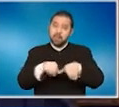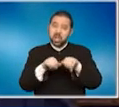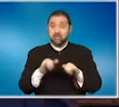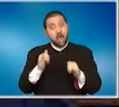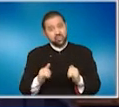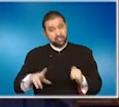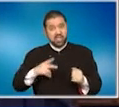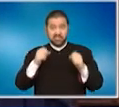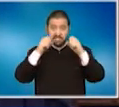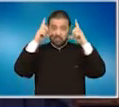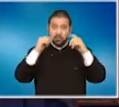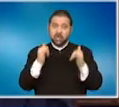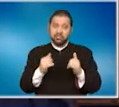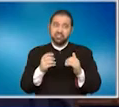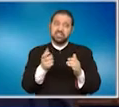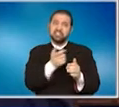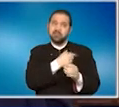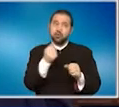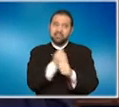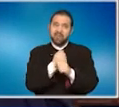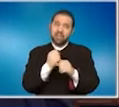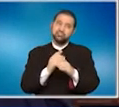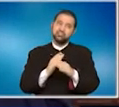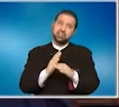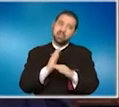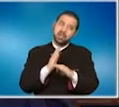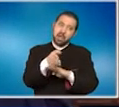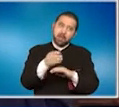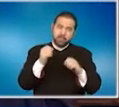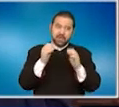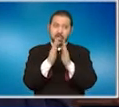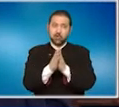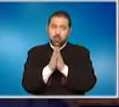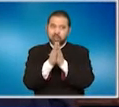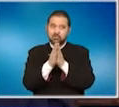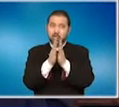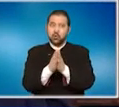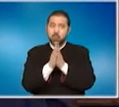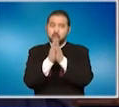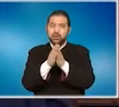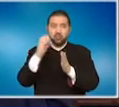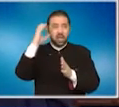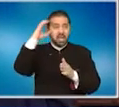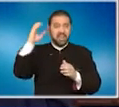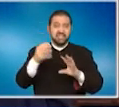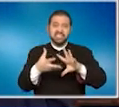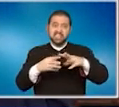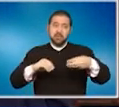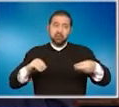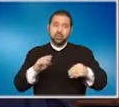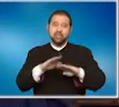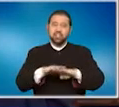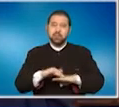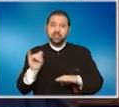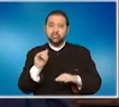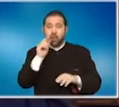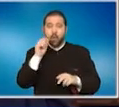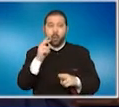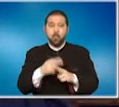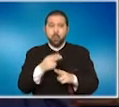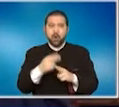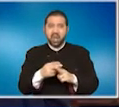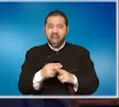fi făcute foarte frumos prin rugăciune. Noi am văzut de multe ori că rugăciunea credinței vindecă pe cei bolnavi. Chiar dacă cei bolnavi